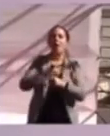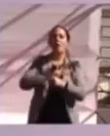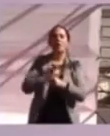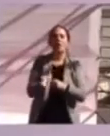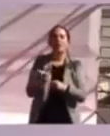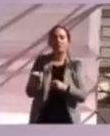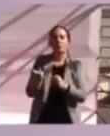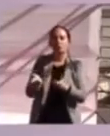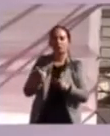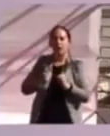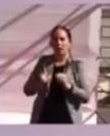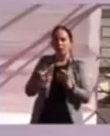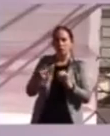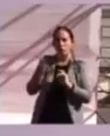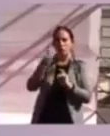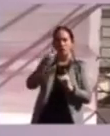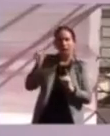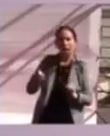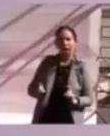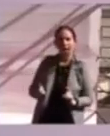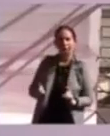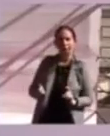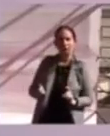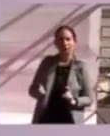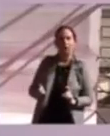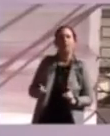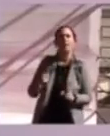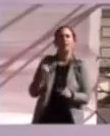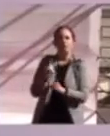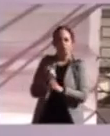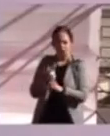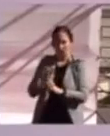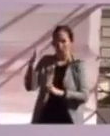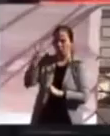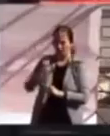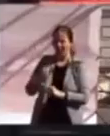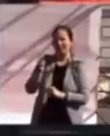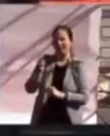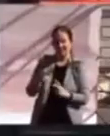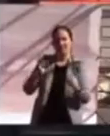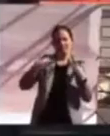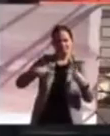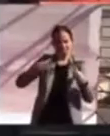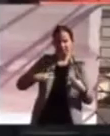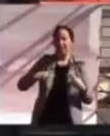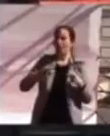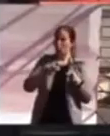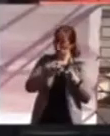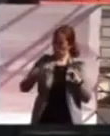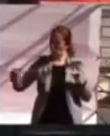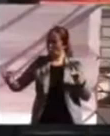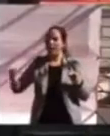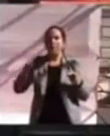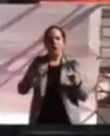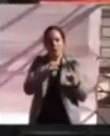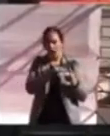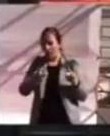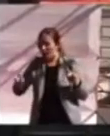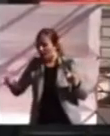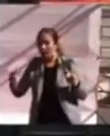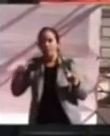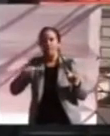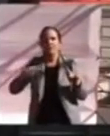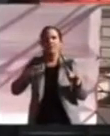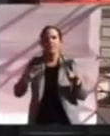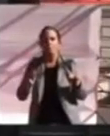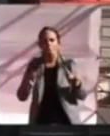noi ci dobbiamo porre il problema non solo di vivere di più ma gli anni in cui vivo di più come di tipo e in quale condizione di vivo